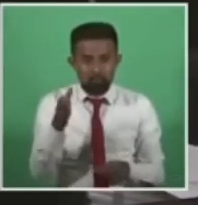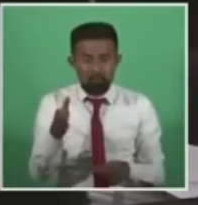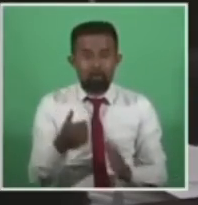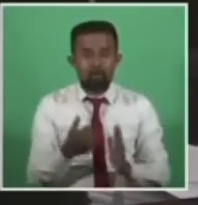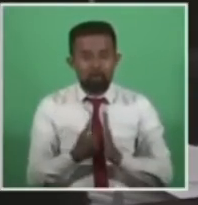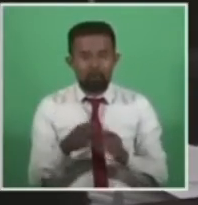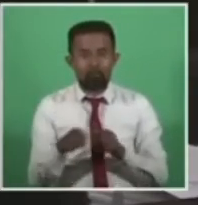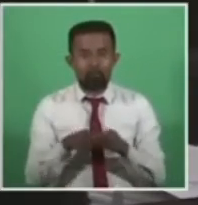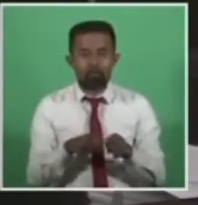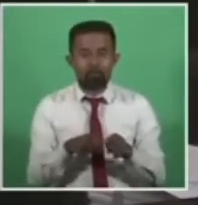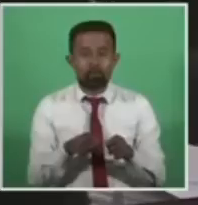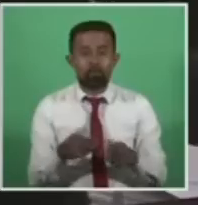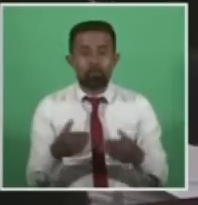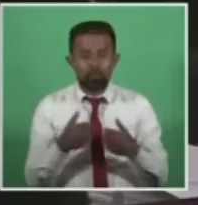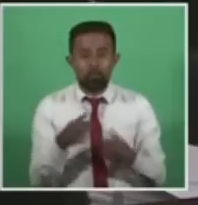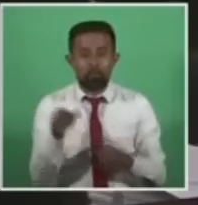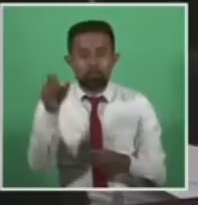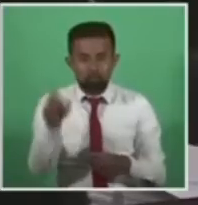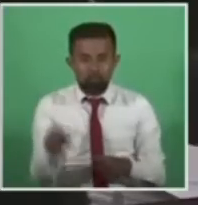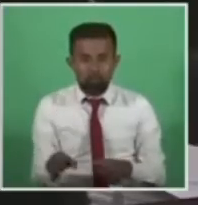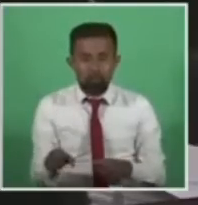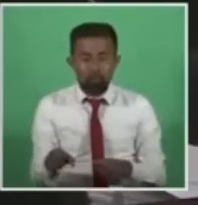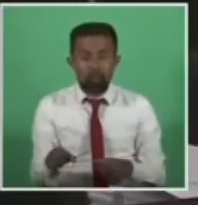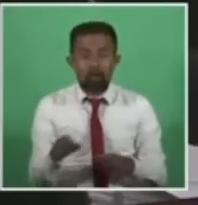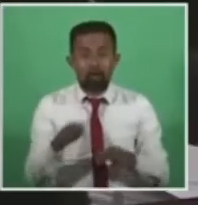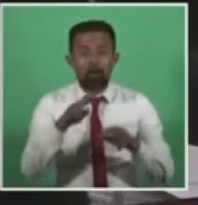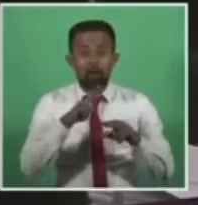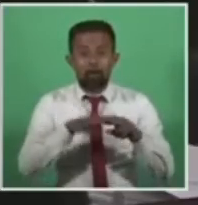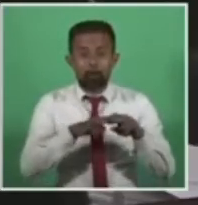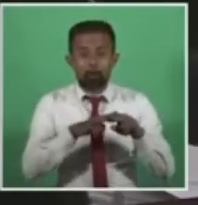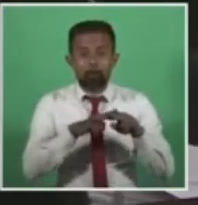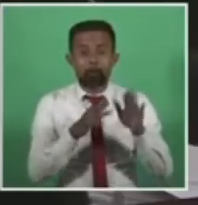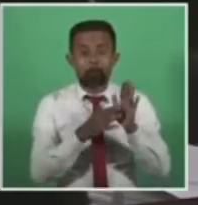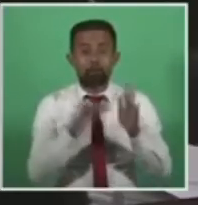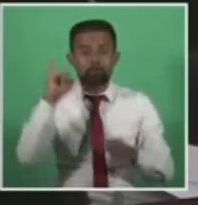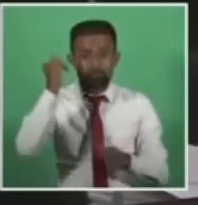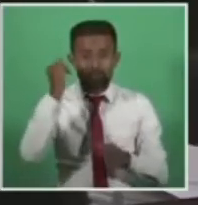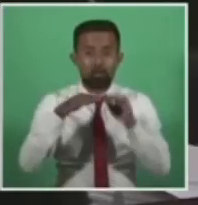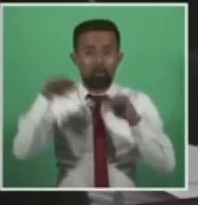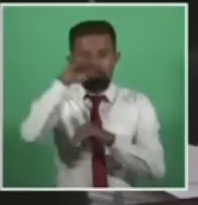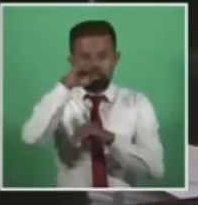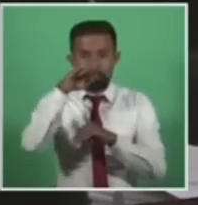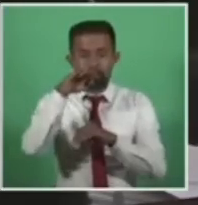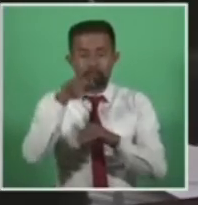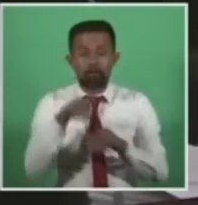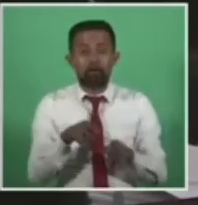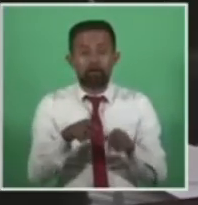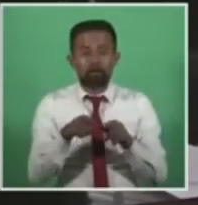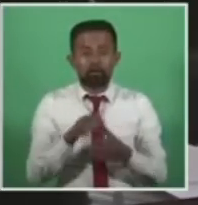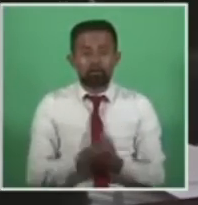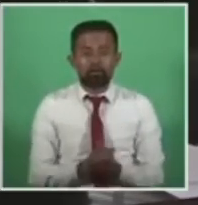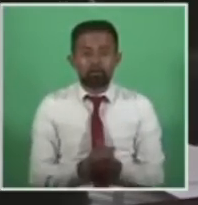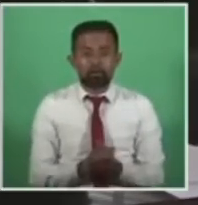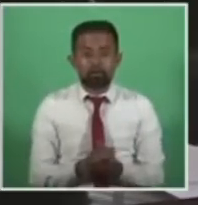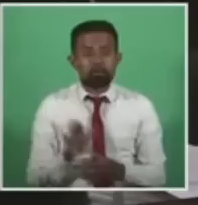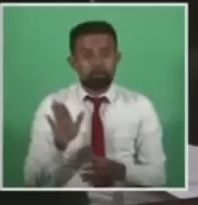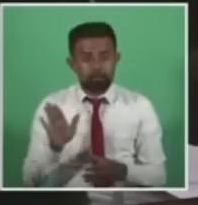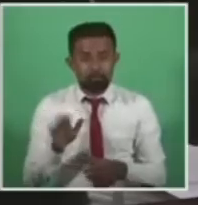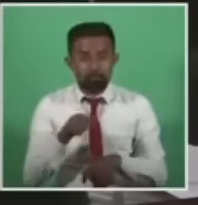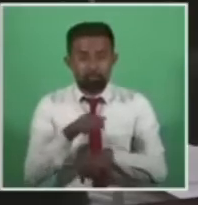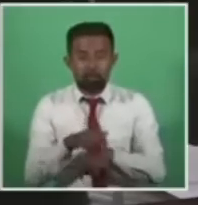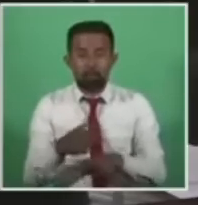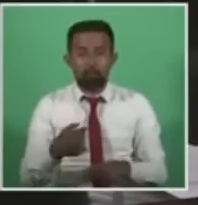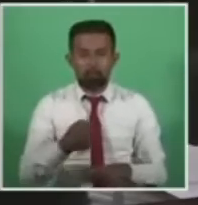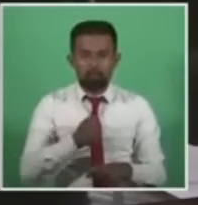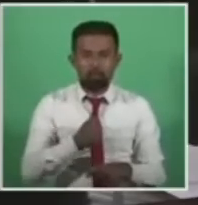කිරීමක් විදිහට තමයි මම තමුන්නාංශේව ෆීල්ඩ් මාර්ෂල් කළේ. ඒ වගේම ඒ තත්ත්වයේ තුල සිටියේදී